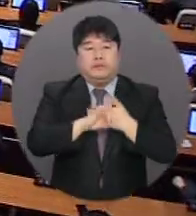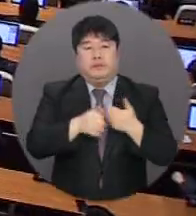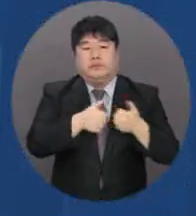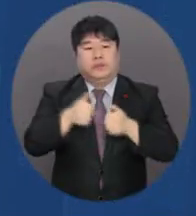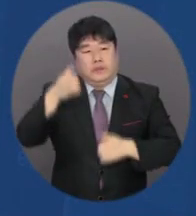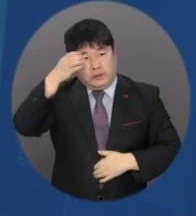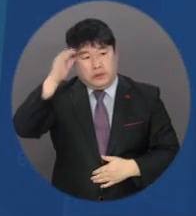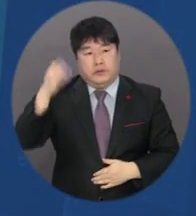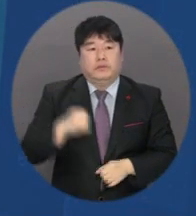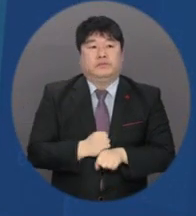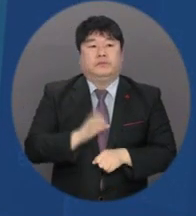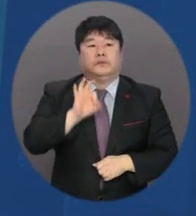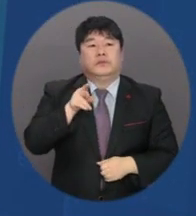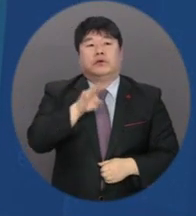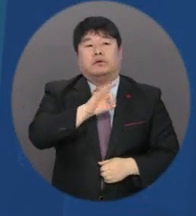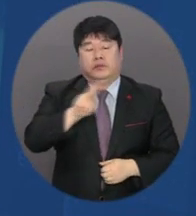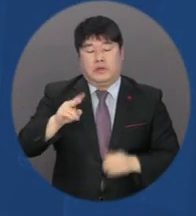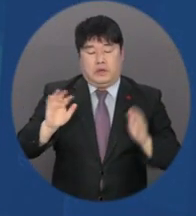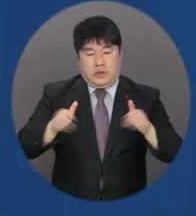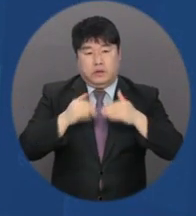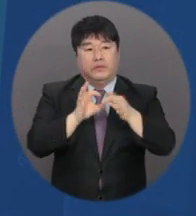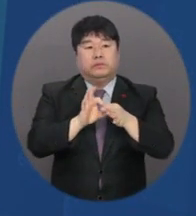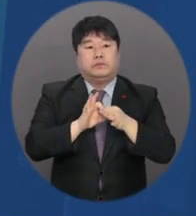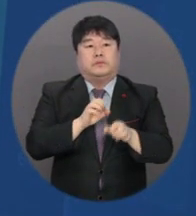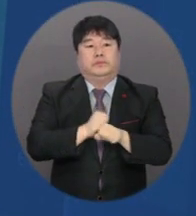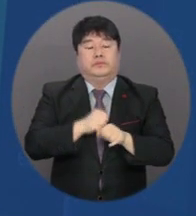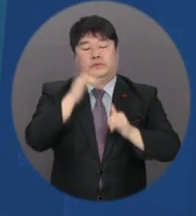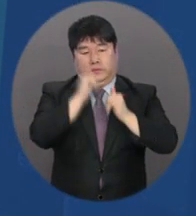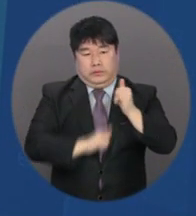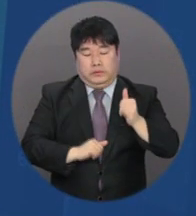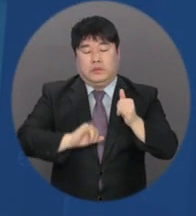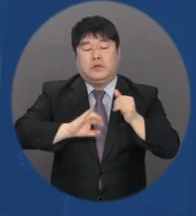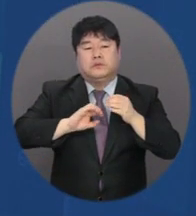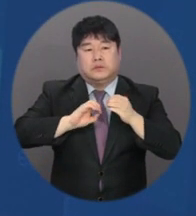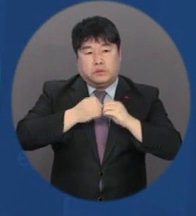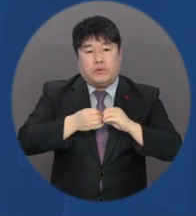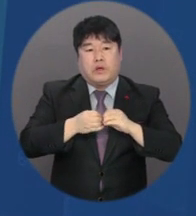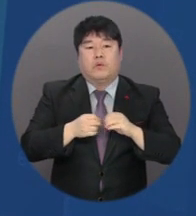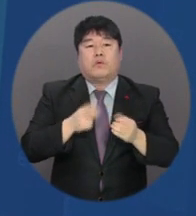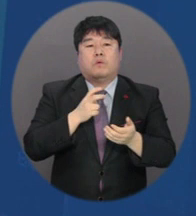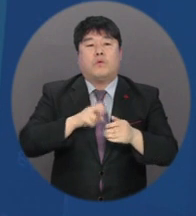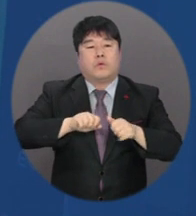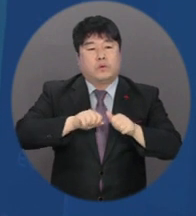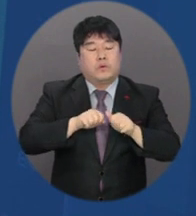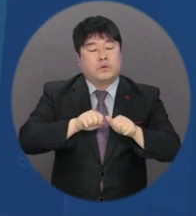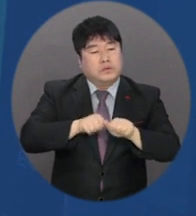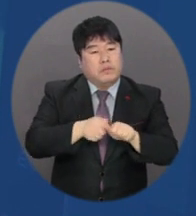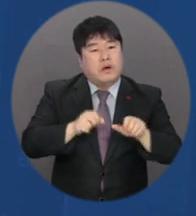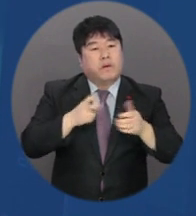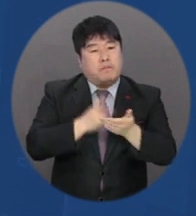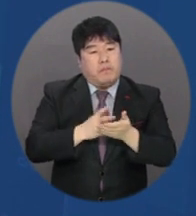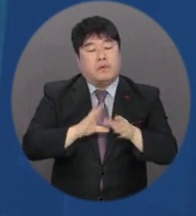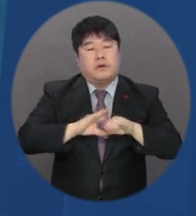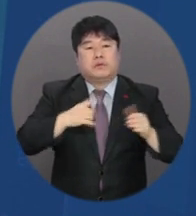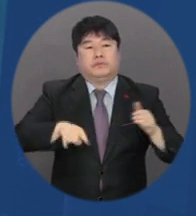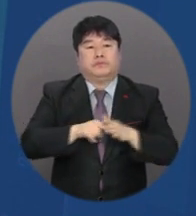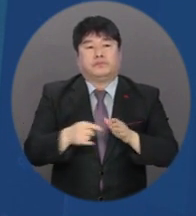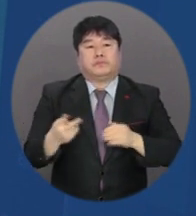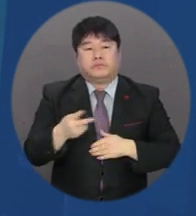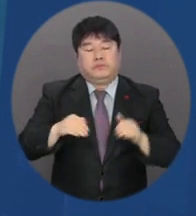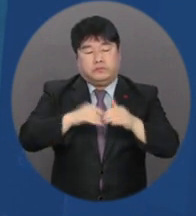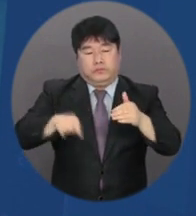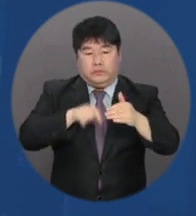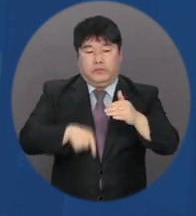상황입니다. 여야 합의를 통해서 역사왜곡처벌법을 처리하기 위해서 양당 원내대표 간에